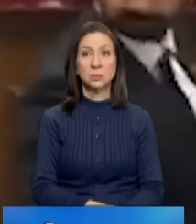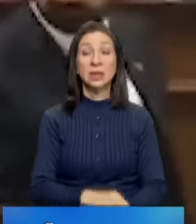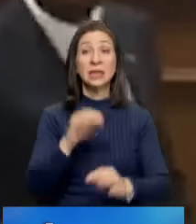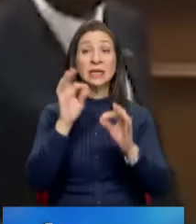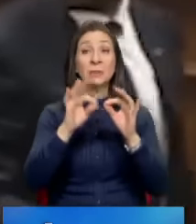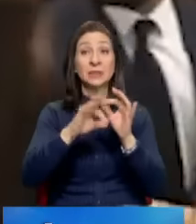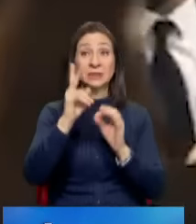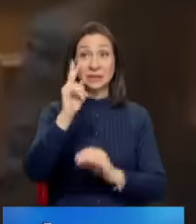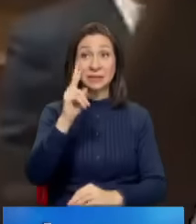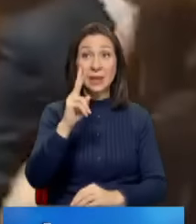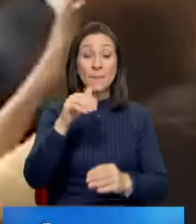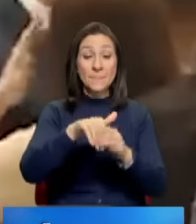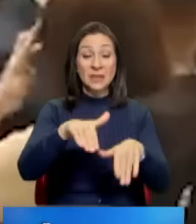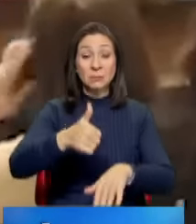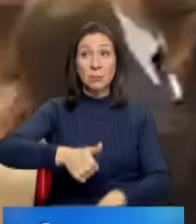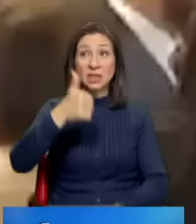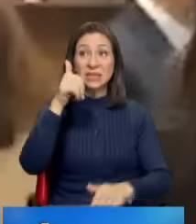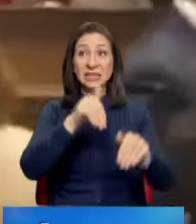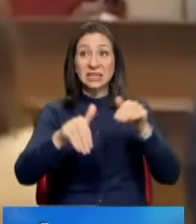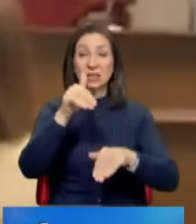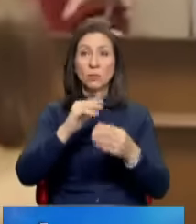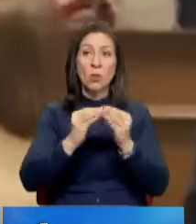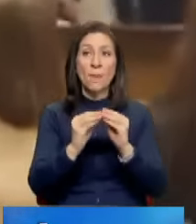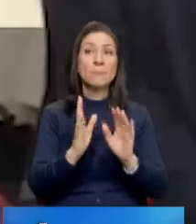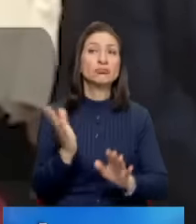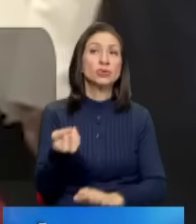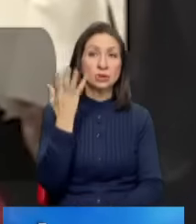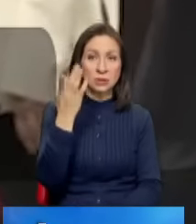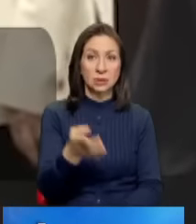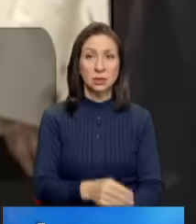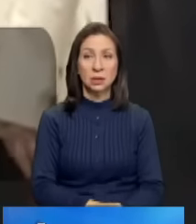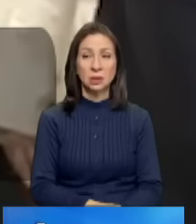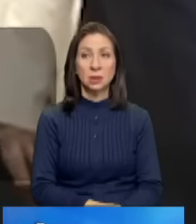Kuzey Kıbrıs Türk Cumhuriyeti'nde meclis başkanlığı seçimi gerilimli geçti.